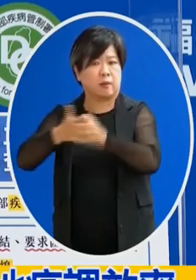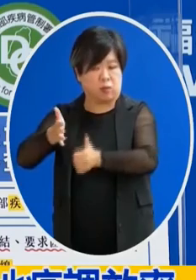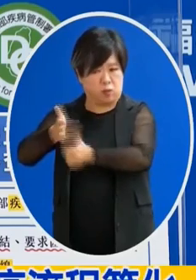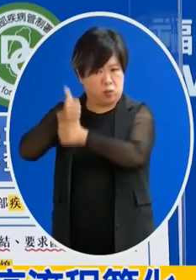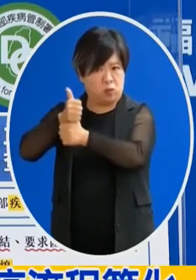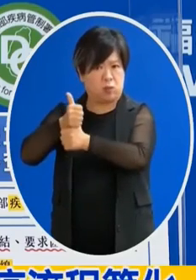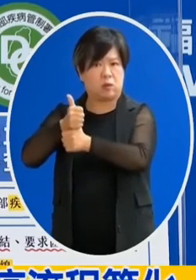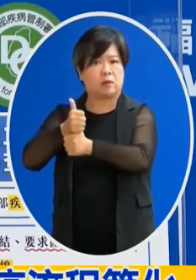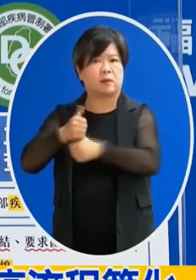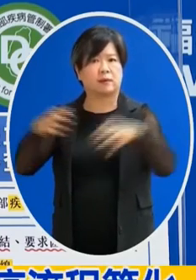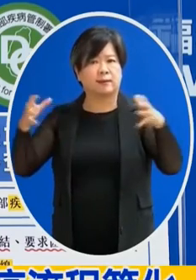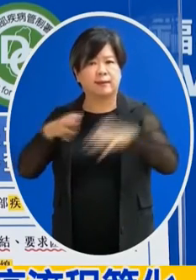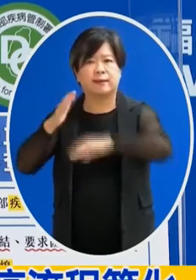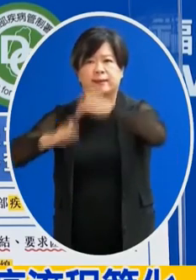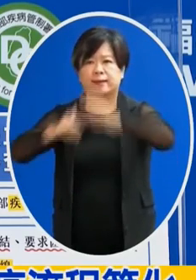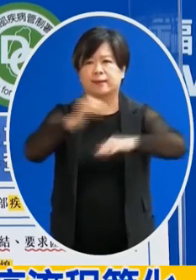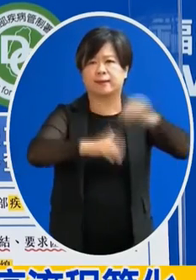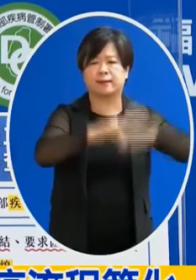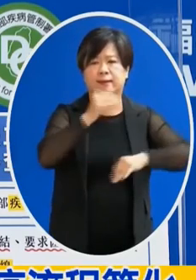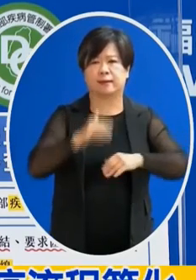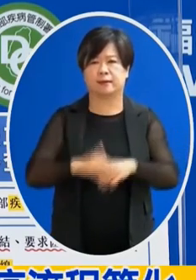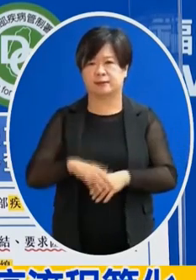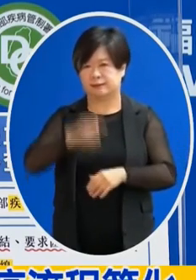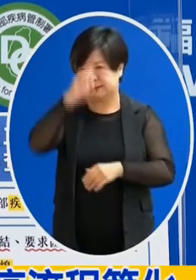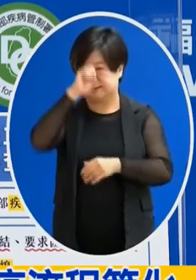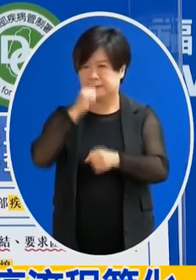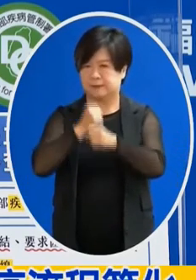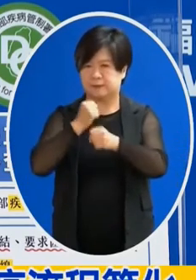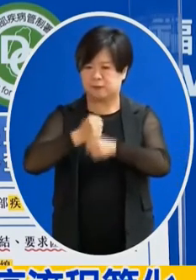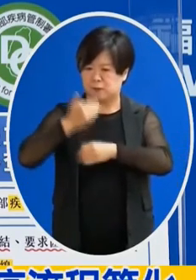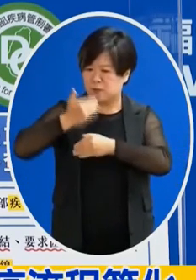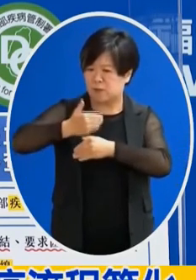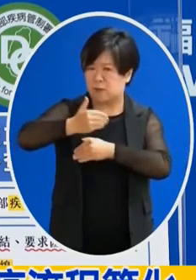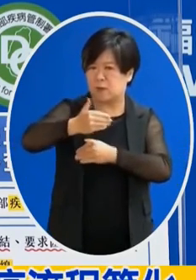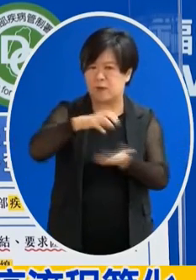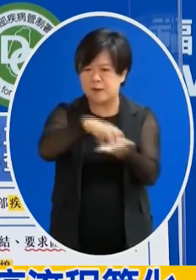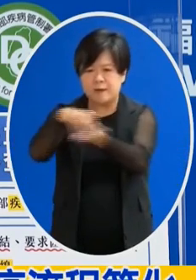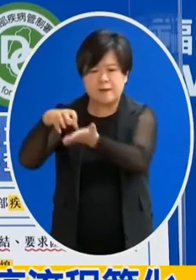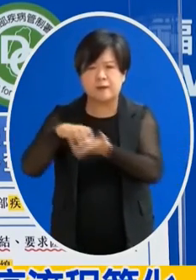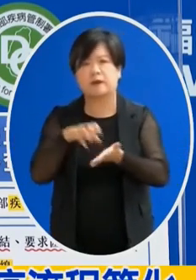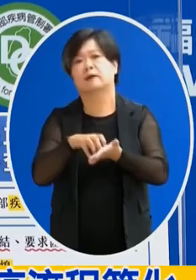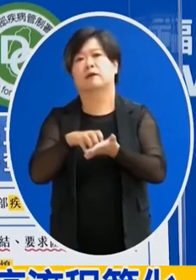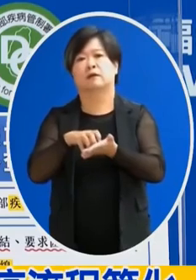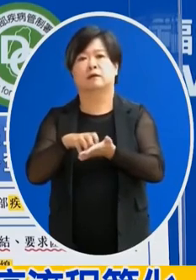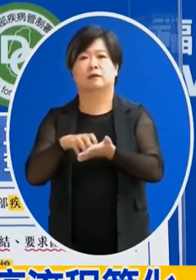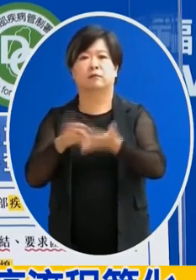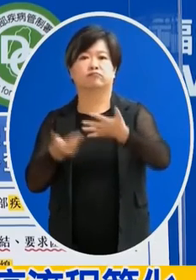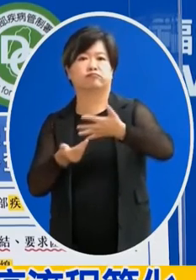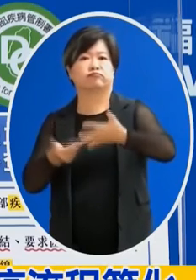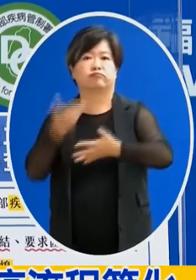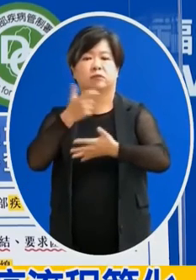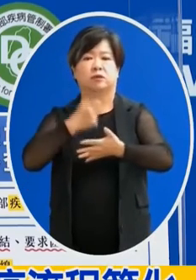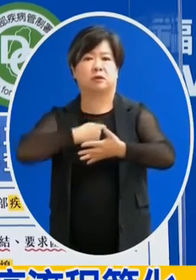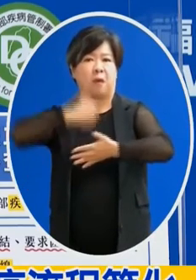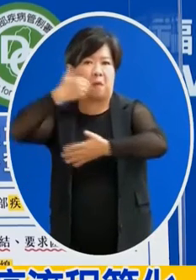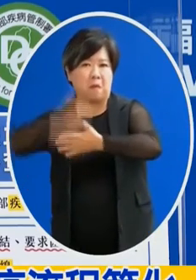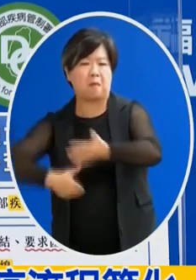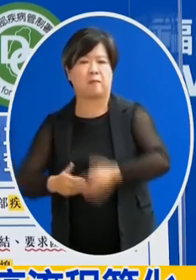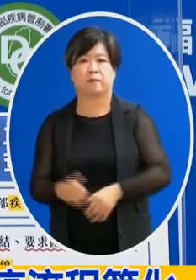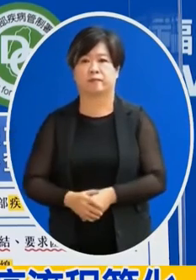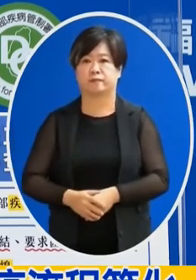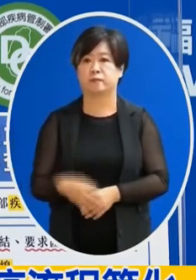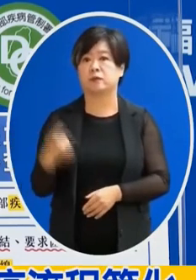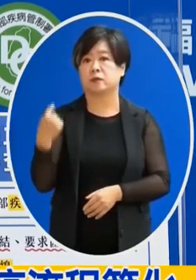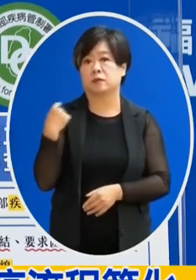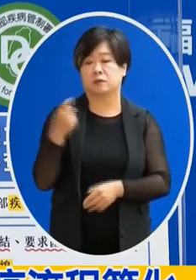在一起来合作哈，来简化这些相关的啊采检通报的流程。那昨天指挥官也特别